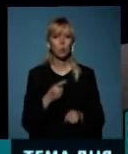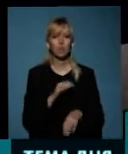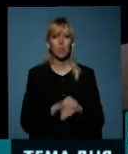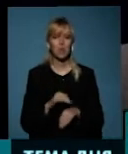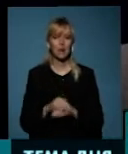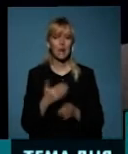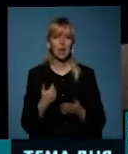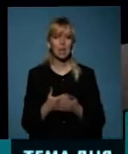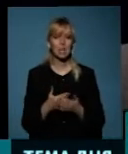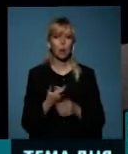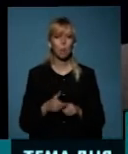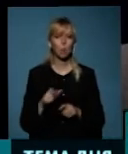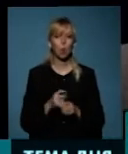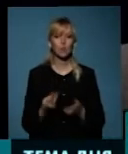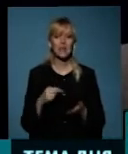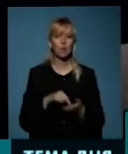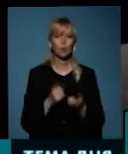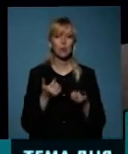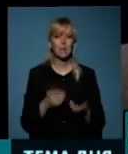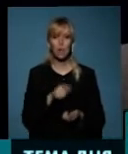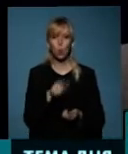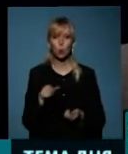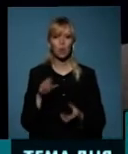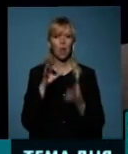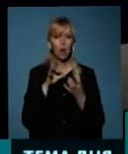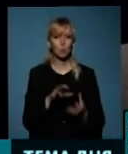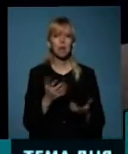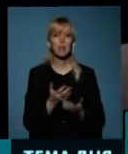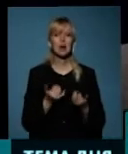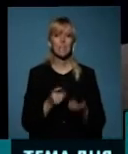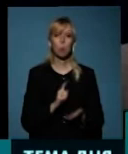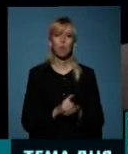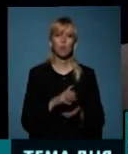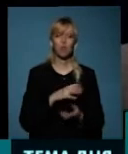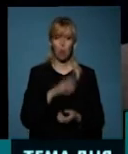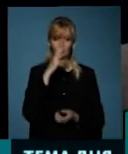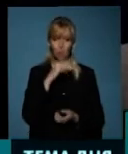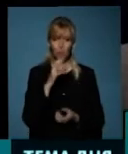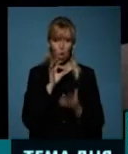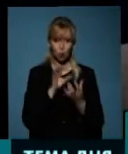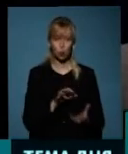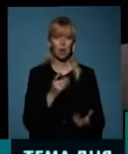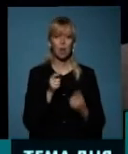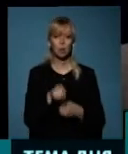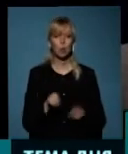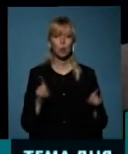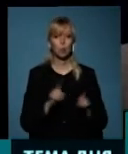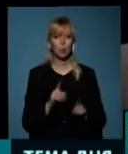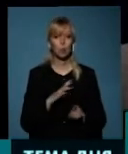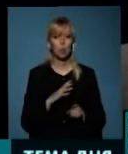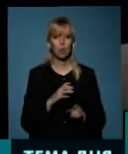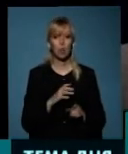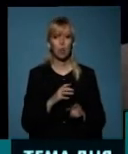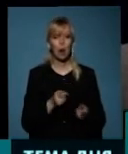Наприклад, понад встановлену кількість людей в автобусах. Яка кількість має бути в маршрутці для того, щоб